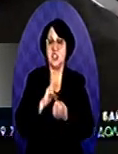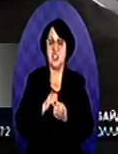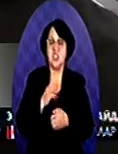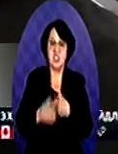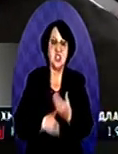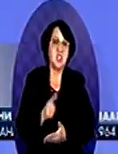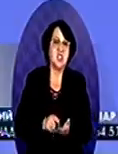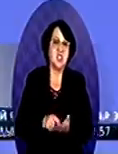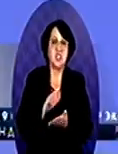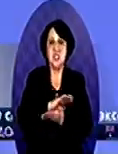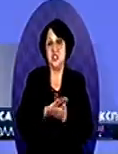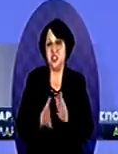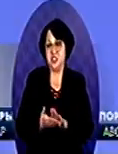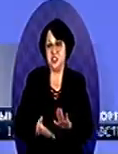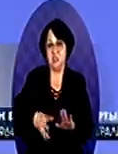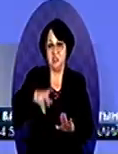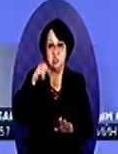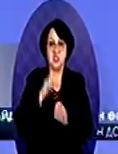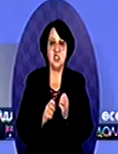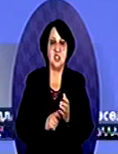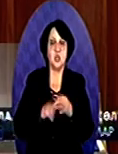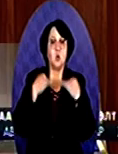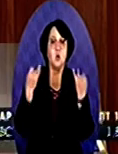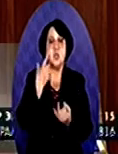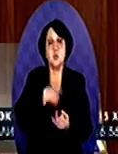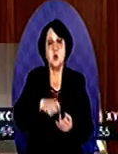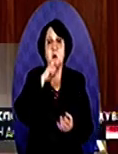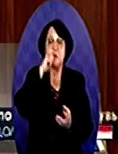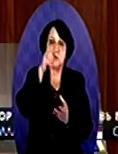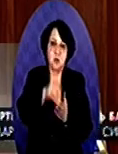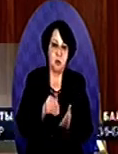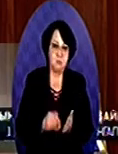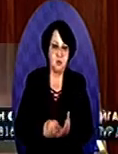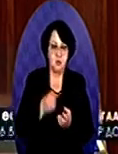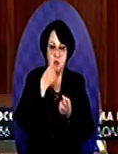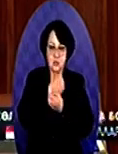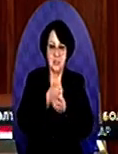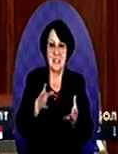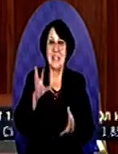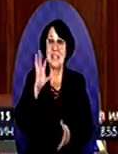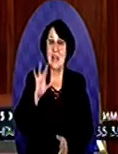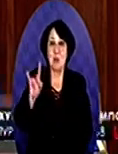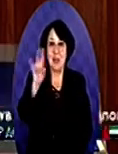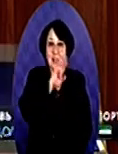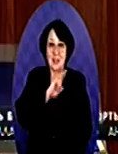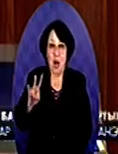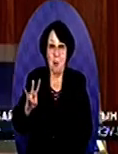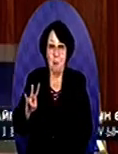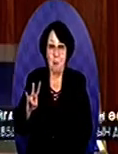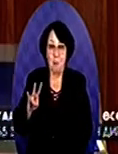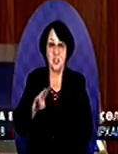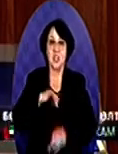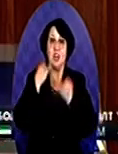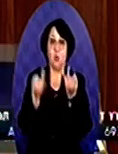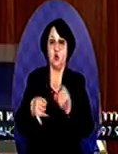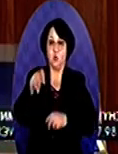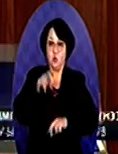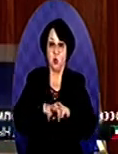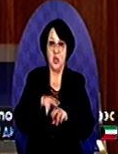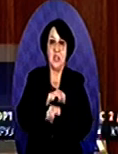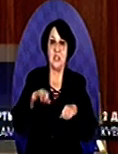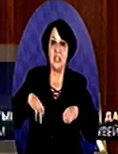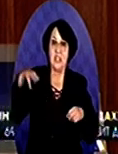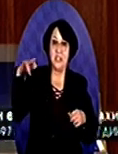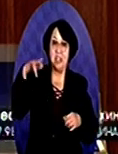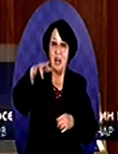хэрэгтэй гэдгийг улсын хурлын гишүүд тайлбарлаж байна. Ямар улс төрийн нам гарн тэрлэгэн иргэний агаарын тээврийн удирдлагыг сольж олоод ямар